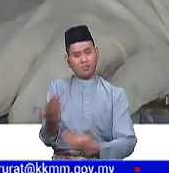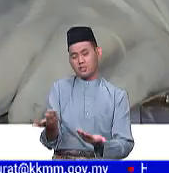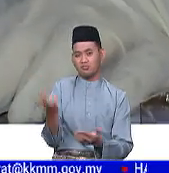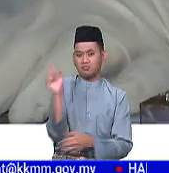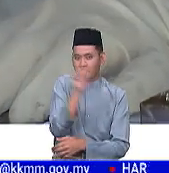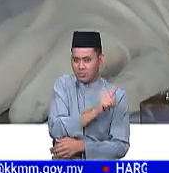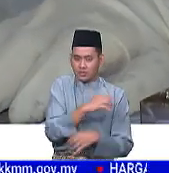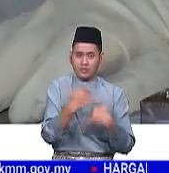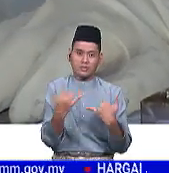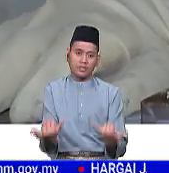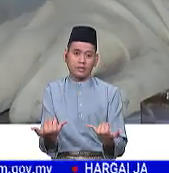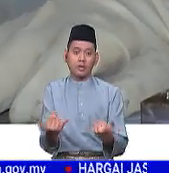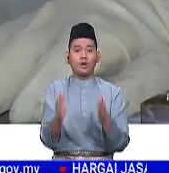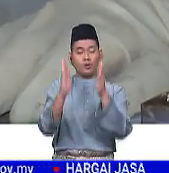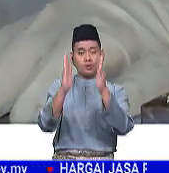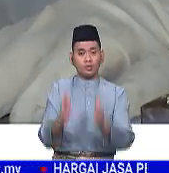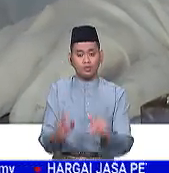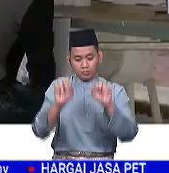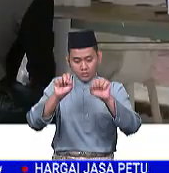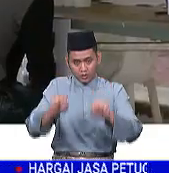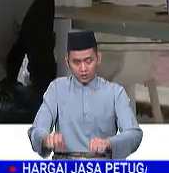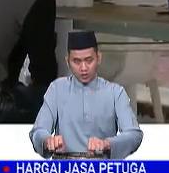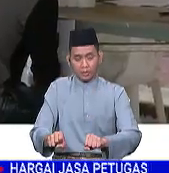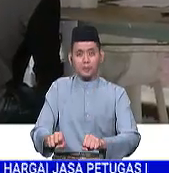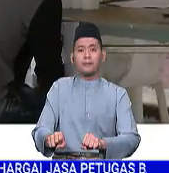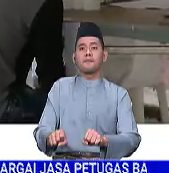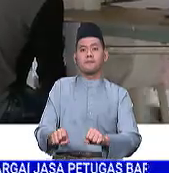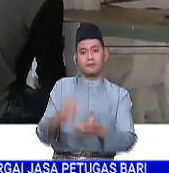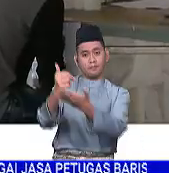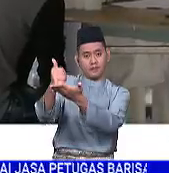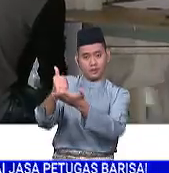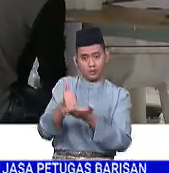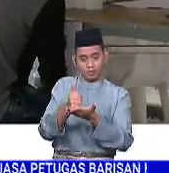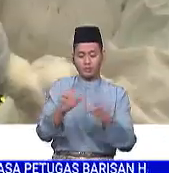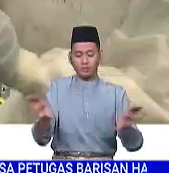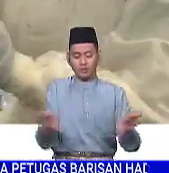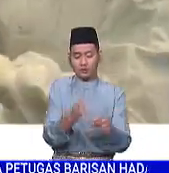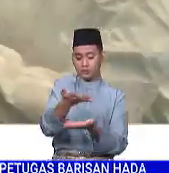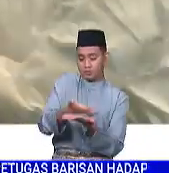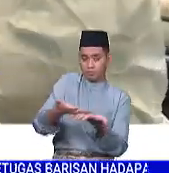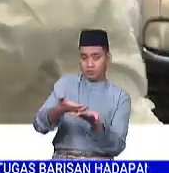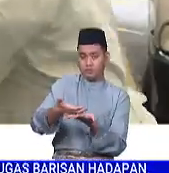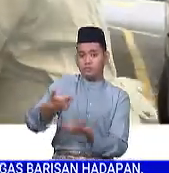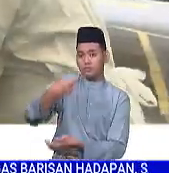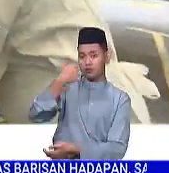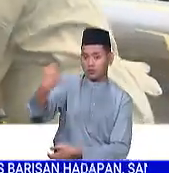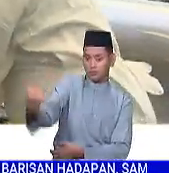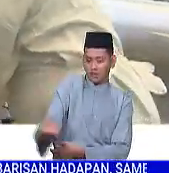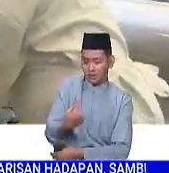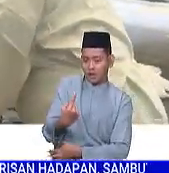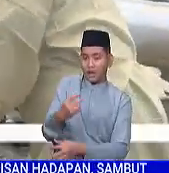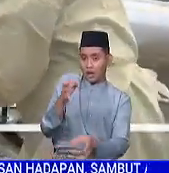Orang ramai juga boleh membantu mengurangkan beban fasiliti kesihatan dengan tampil melakukan ujian saringan COVID-19